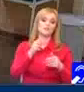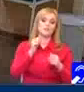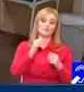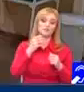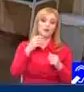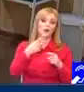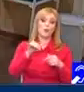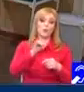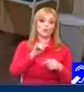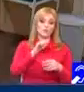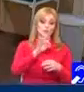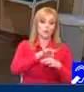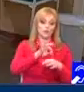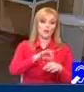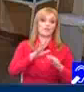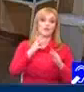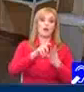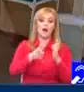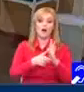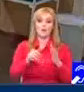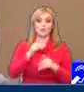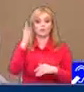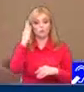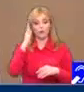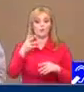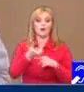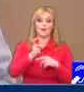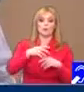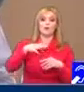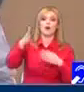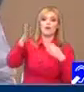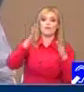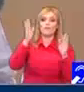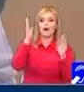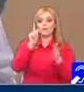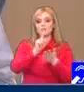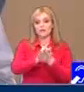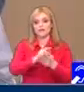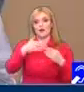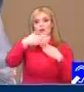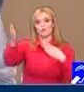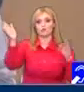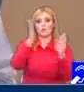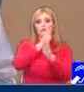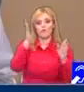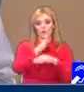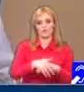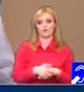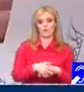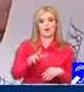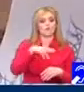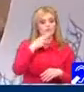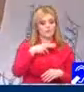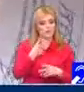des aerisite. Trebuie evitat, pe cât de mult posibil, contactul cu persoanele care pot lua ușor boala, precum copiii, femeile